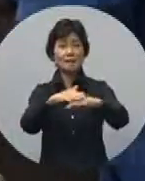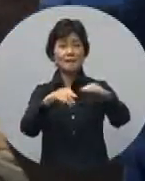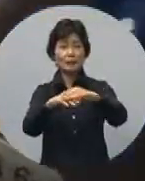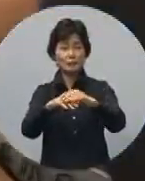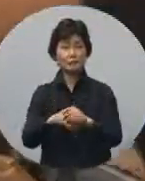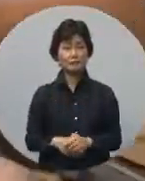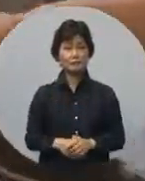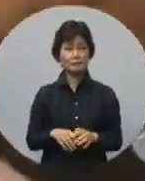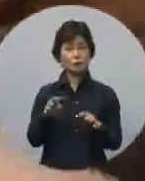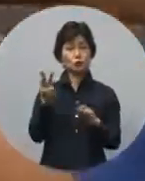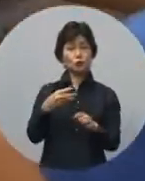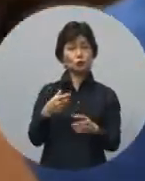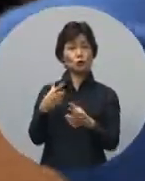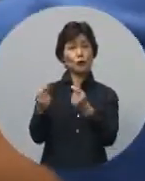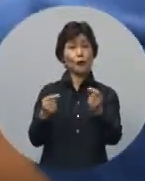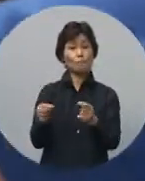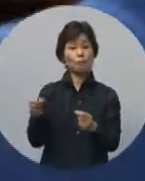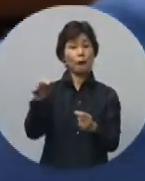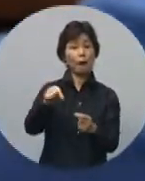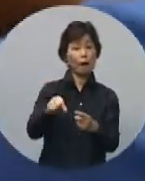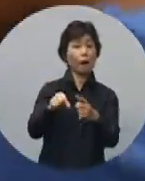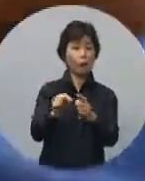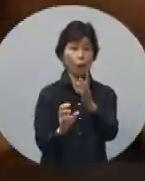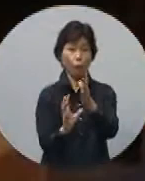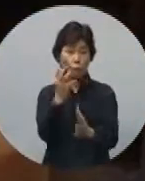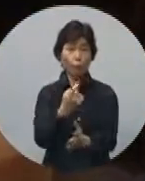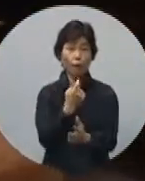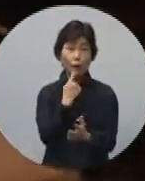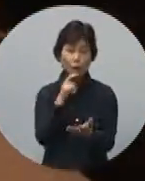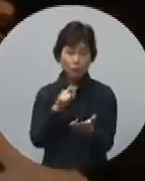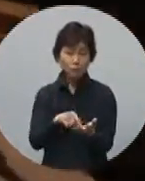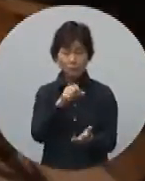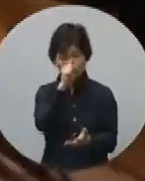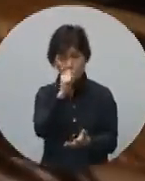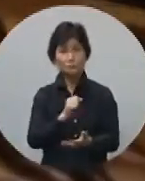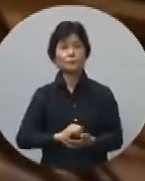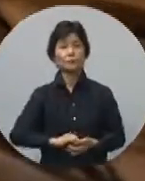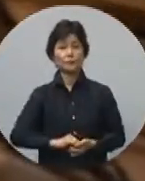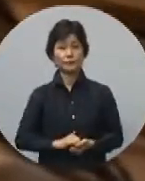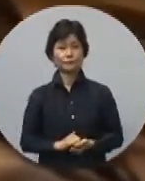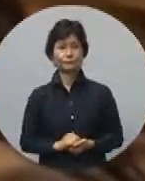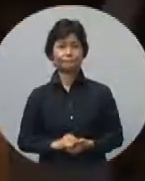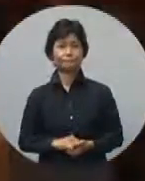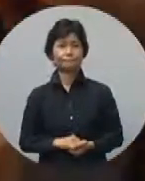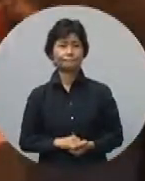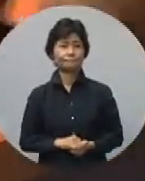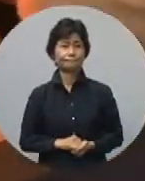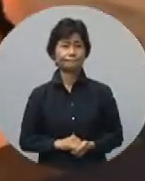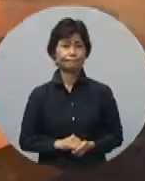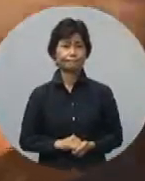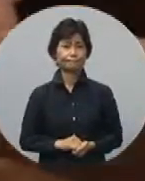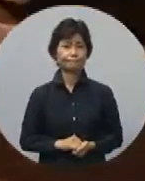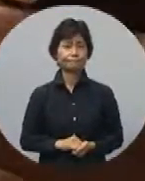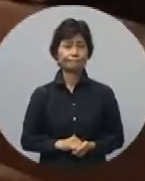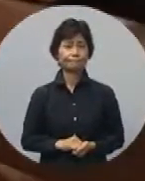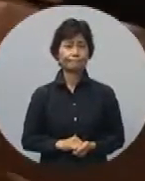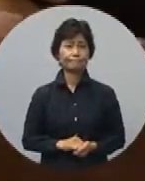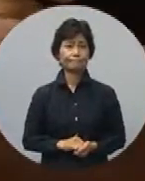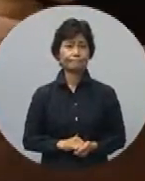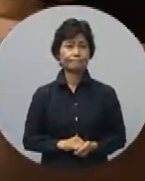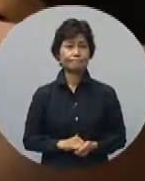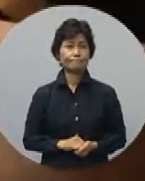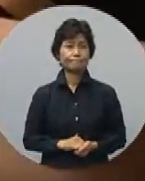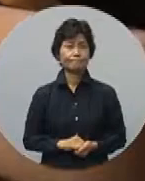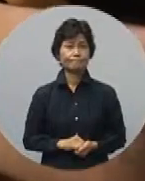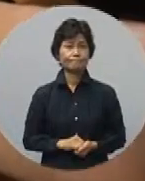これもね、焚き付けにいいので、こういうのだけでも、 杉っぱはすごくよく 燃えます、 しつくんだよね、 はい。 そし